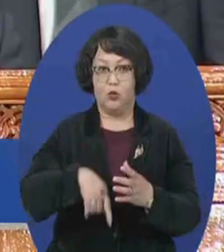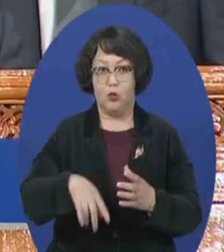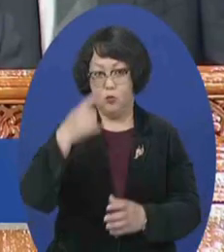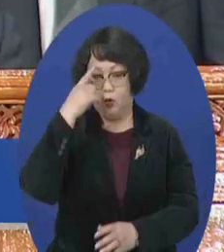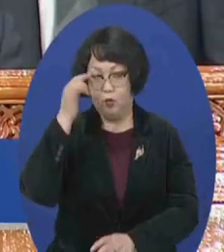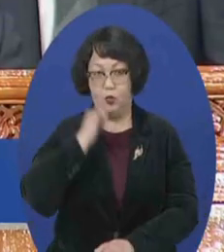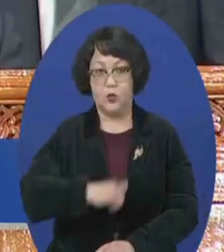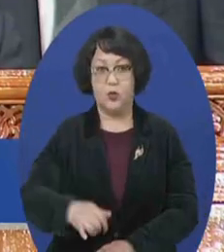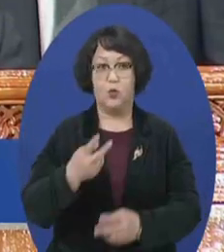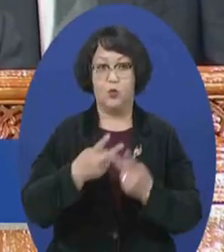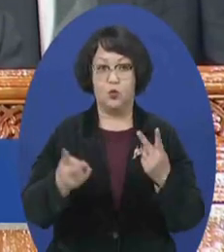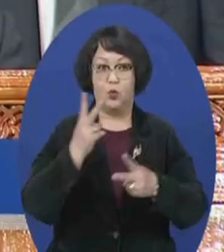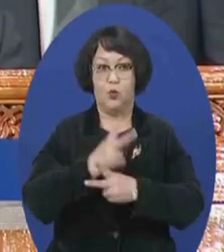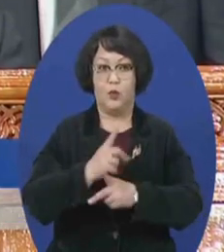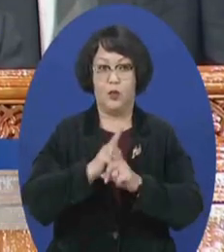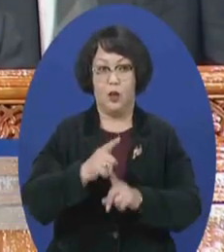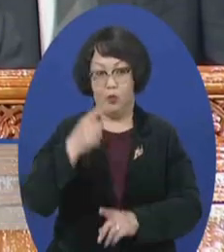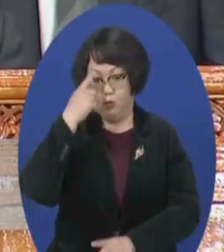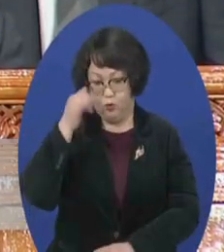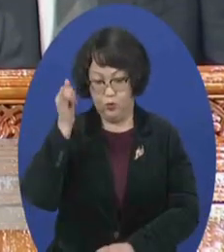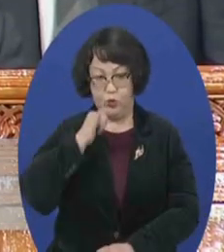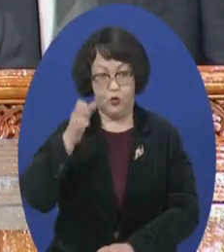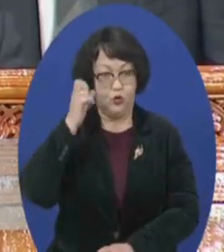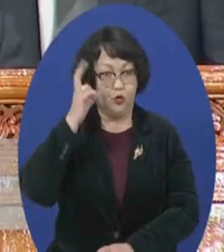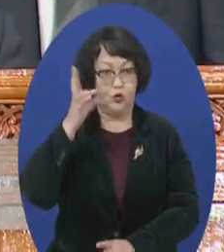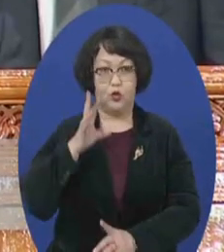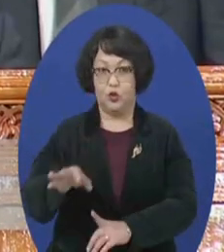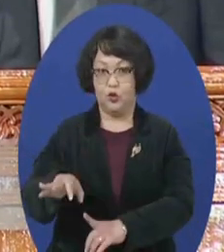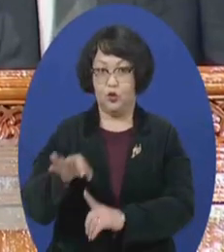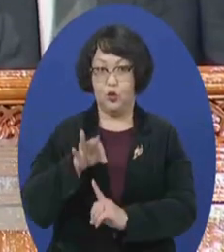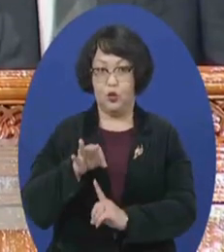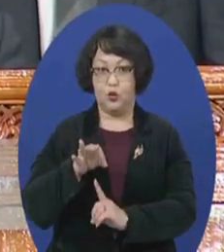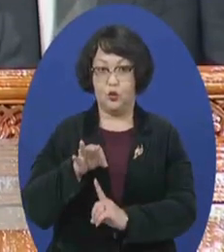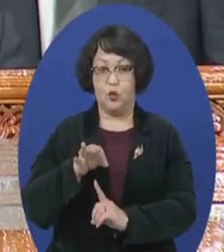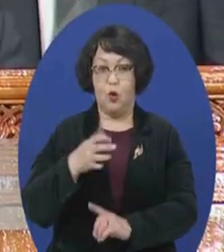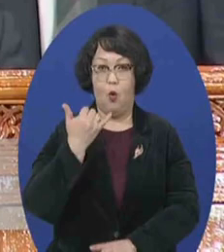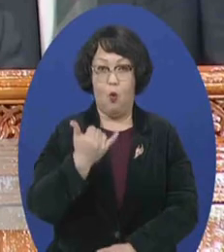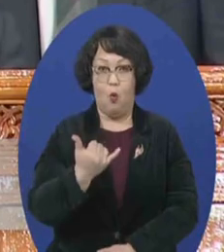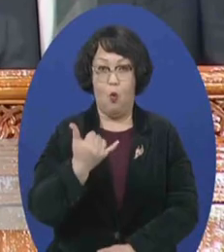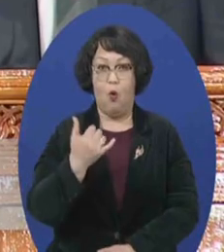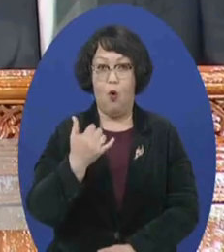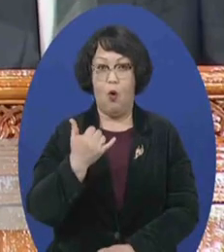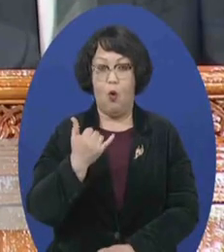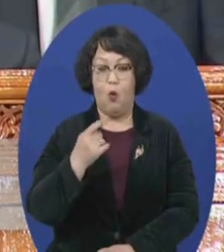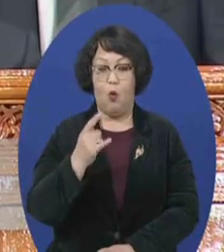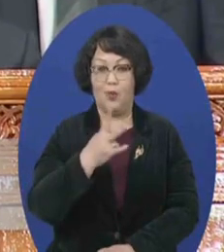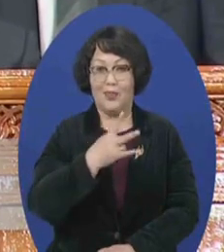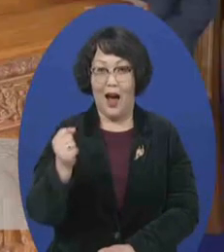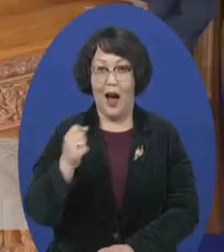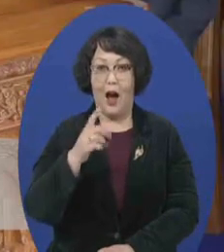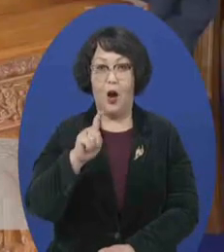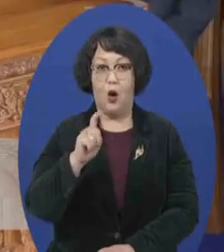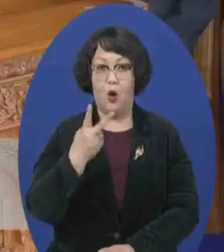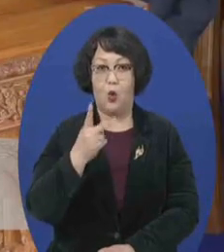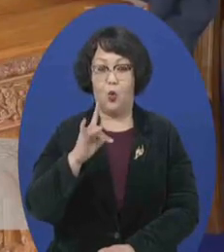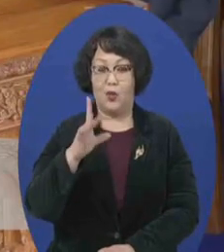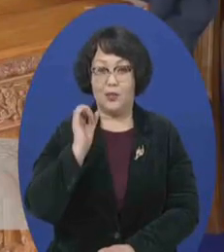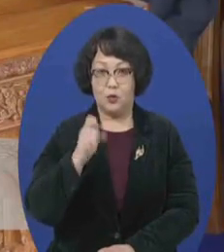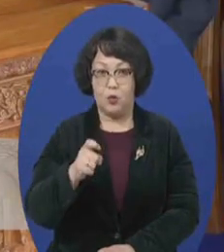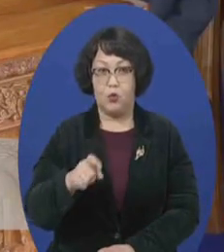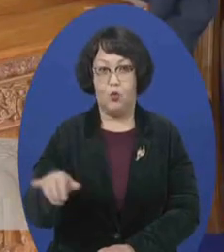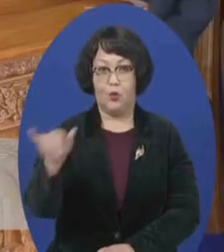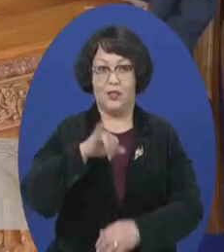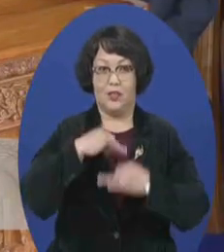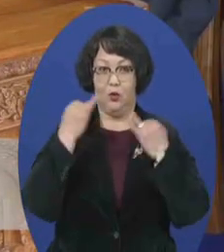улсын үндсэн хуулийн дагуу Монгол улсын ерөнхийлөгчөөр сонгогдсон Ухнаагийн хөрөлс өх улсын их